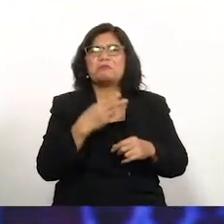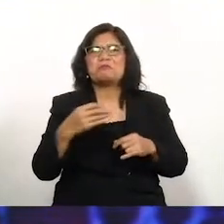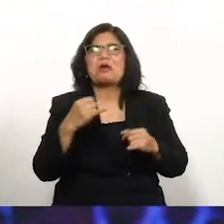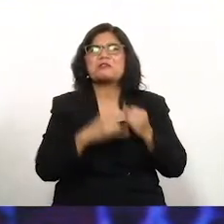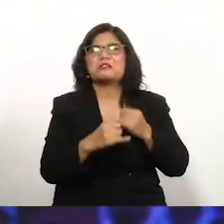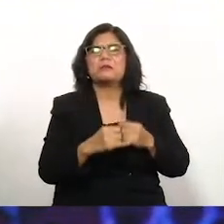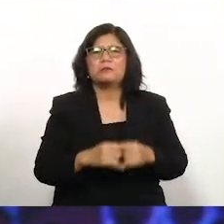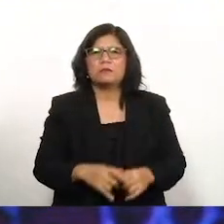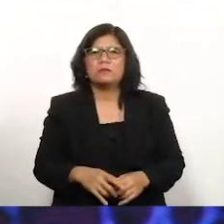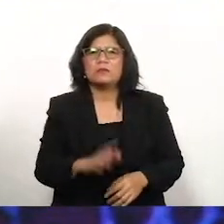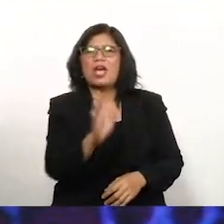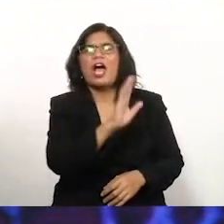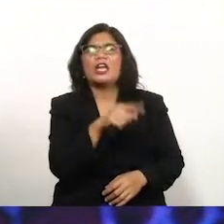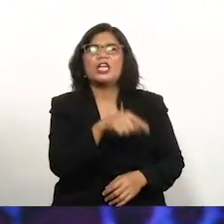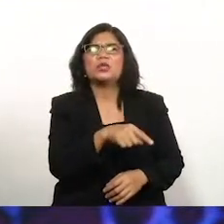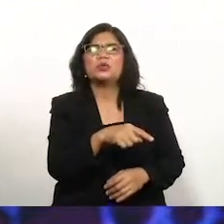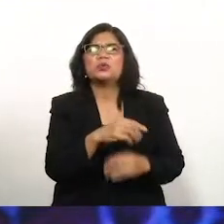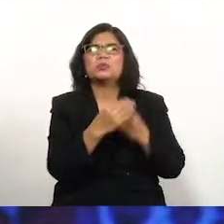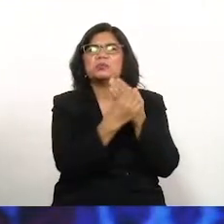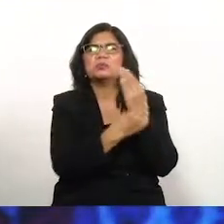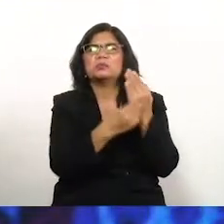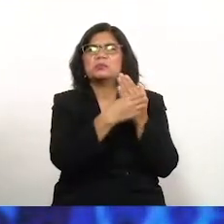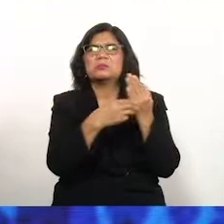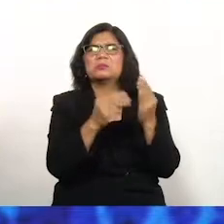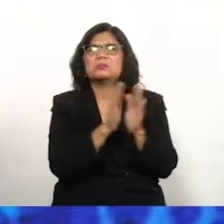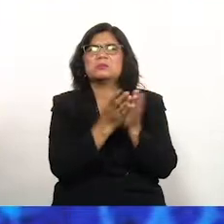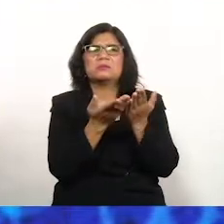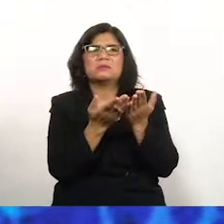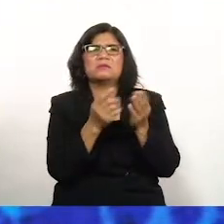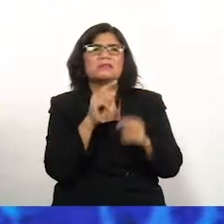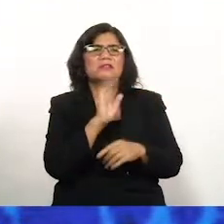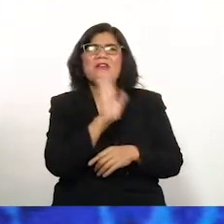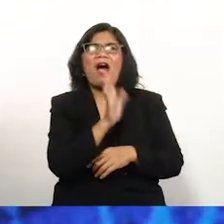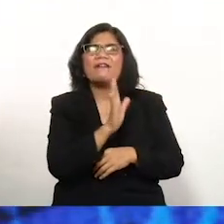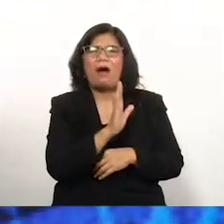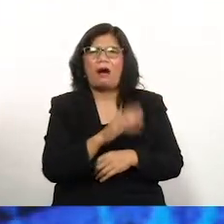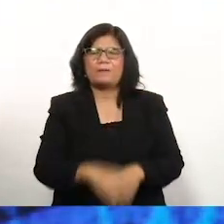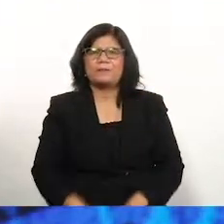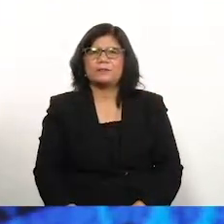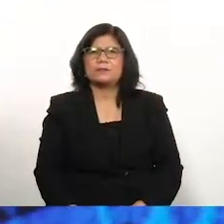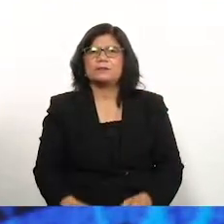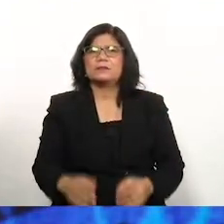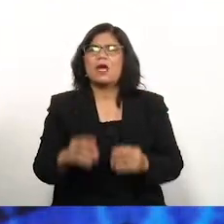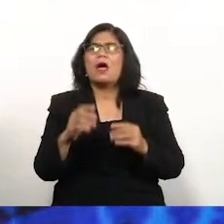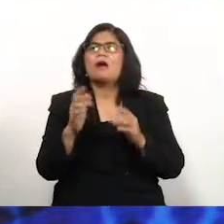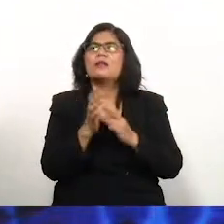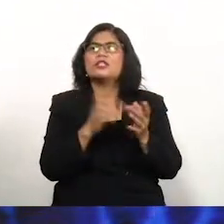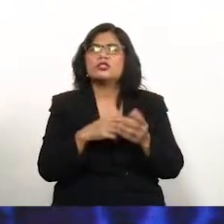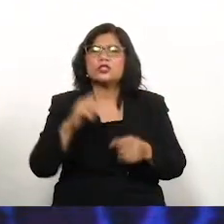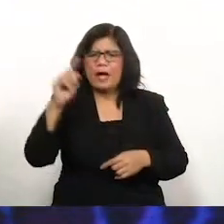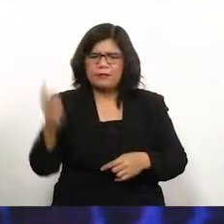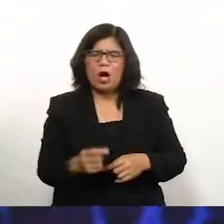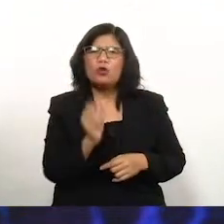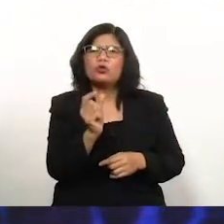sebagai hamba tuhan mengingatkan itu pengajaran tidak kita biar di mana jelas Yesus bilang aku datang untuk memberi domba-dombaku hidup dan hidup yang